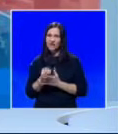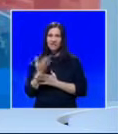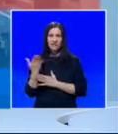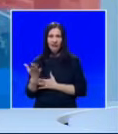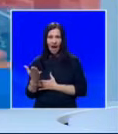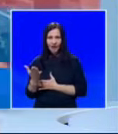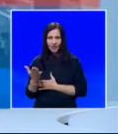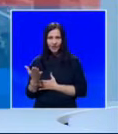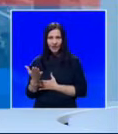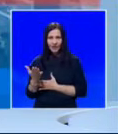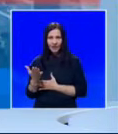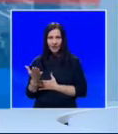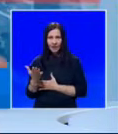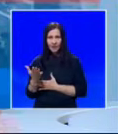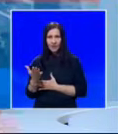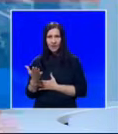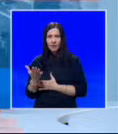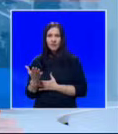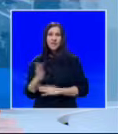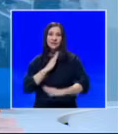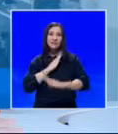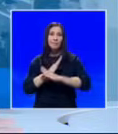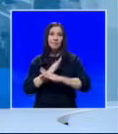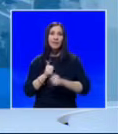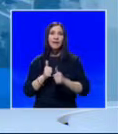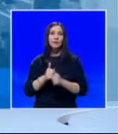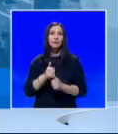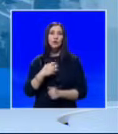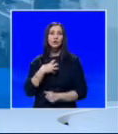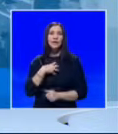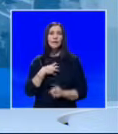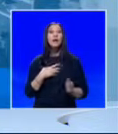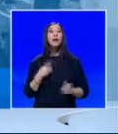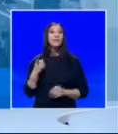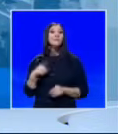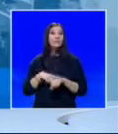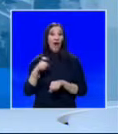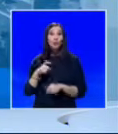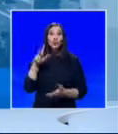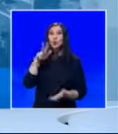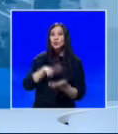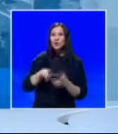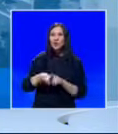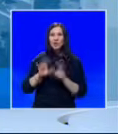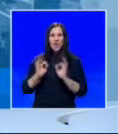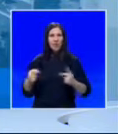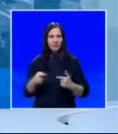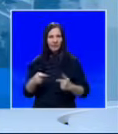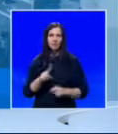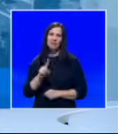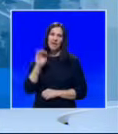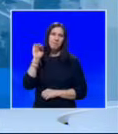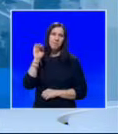Възраждане са забранен партньор. Но така някак ги легитимира като сериозен враг. И не би